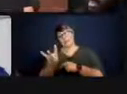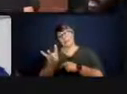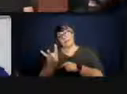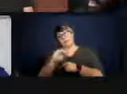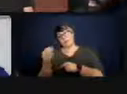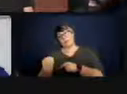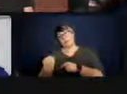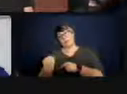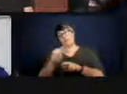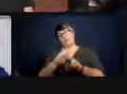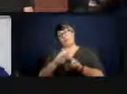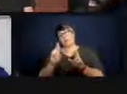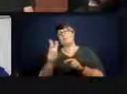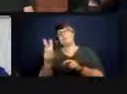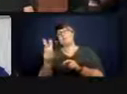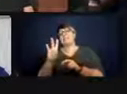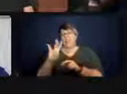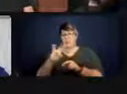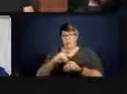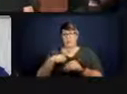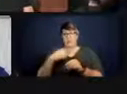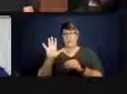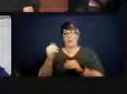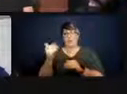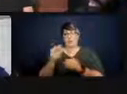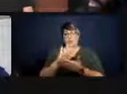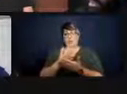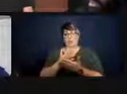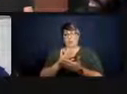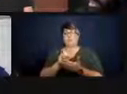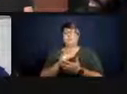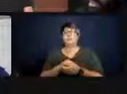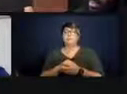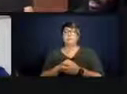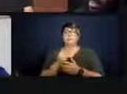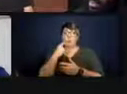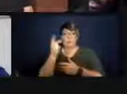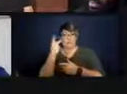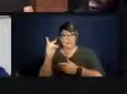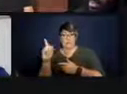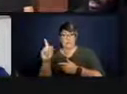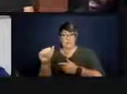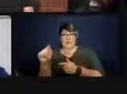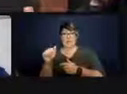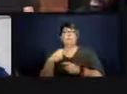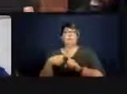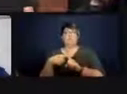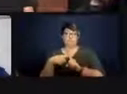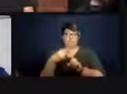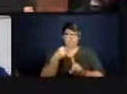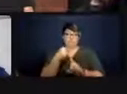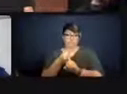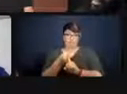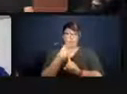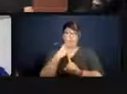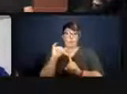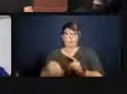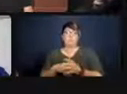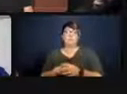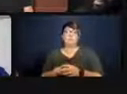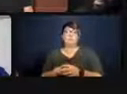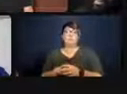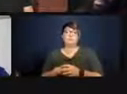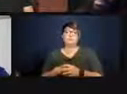70% إن هذه هي النسبة التي وضعناها. إذا نحن نرى من خلال هذه البيانات الأثر التي